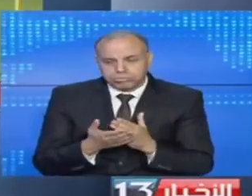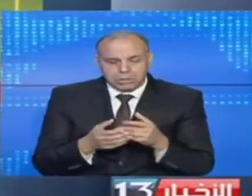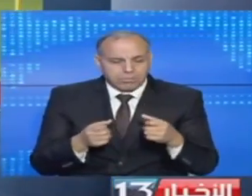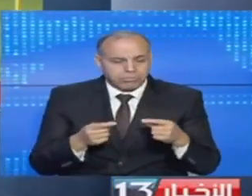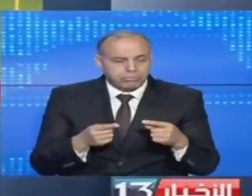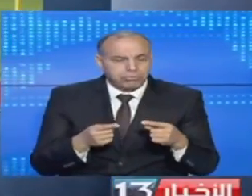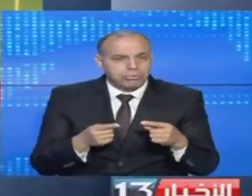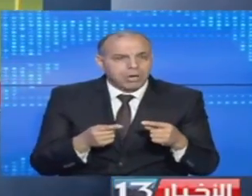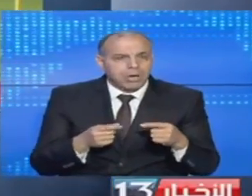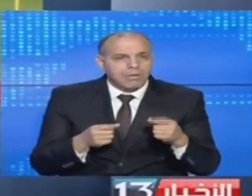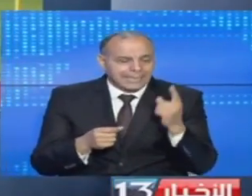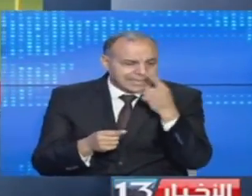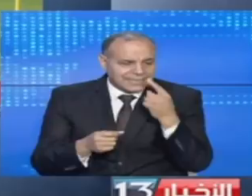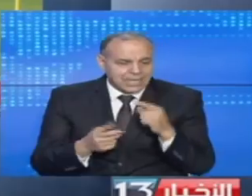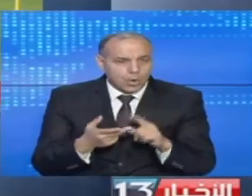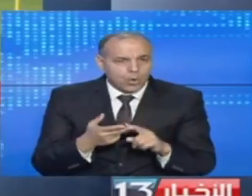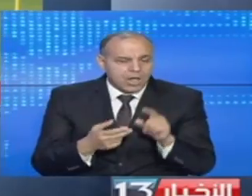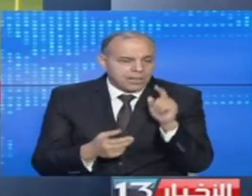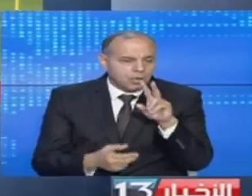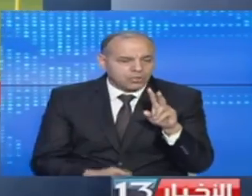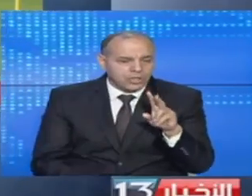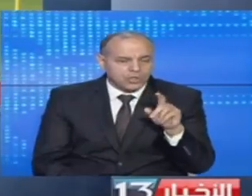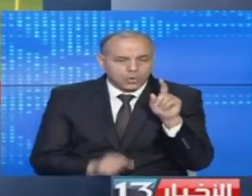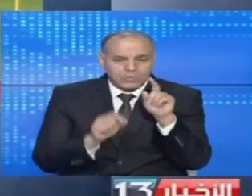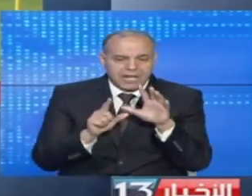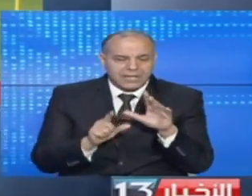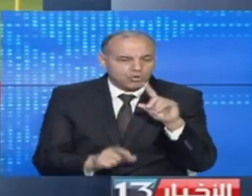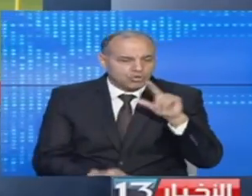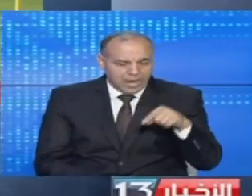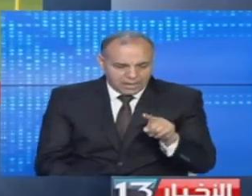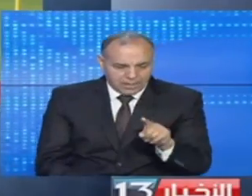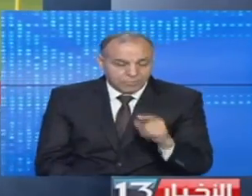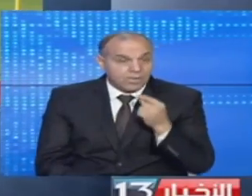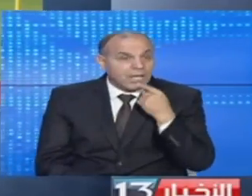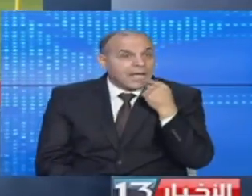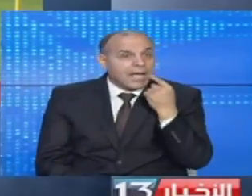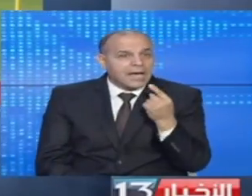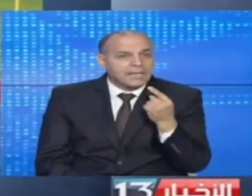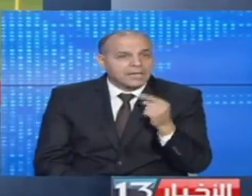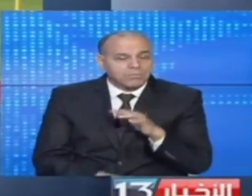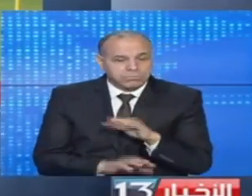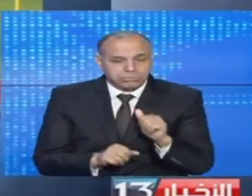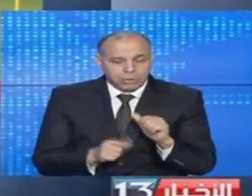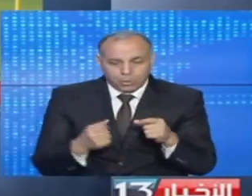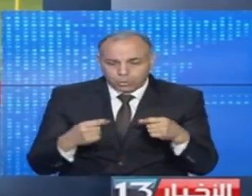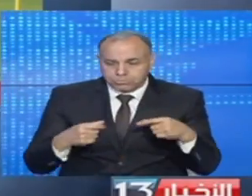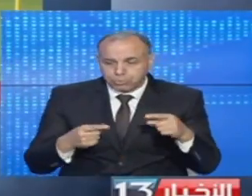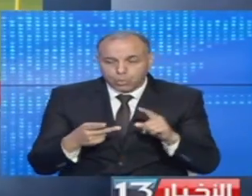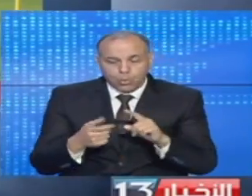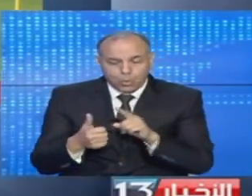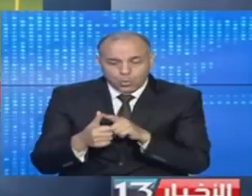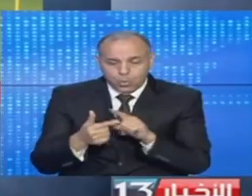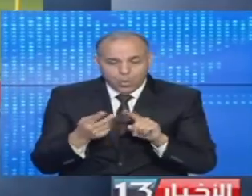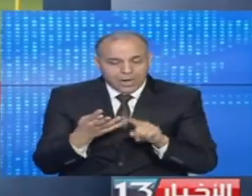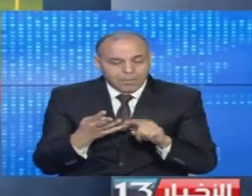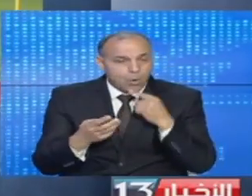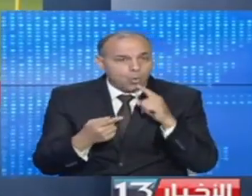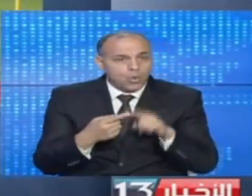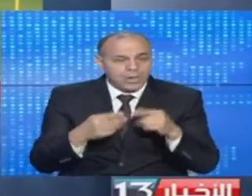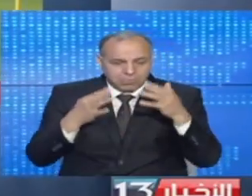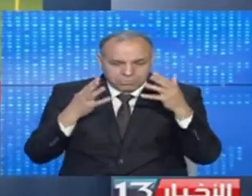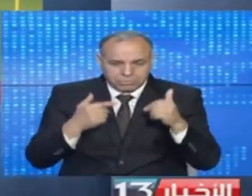لمواجهتي ثانيا في الثالث عشر والسابع عشر من الشهر الجاري لحساب الجولتين الثالثه والرابعه من